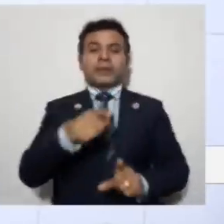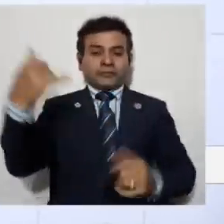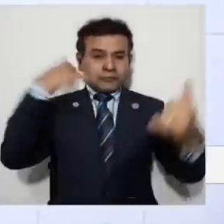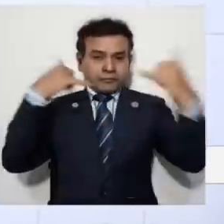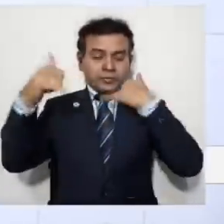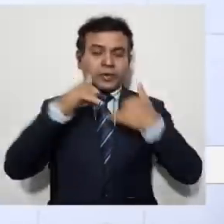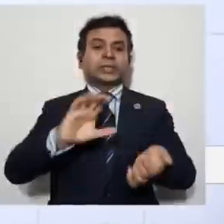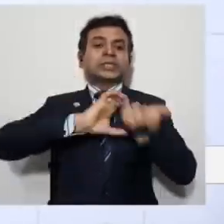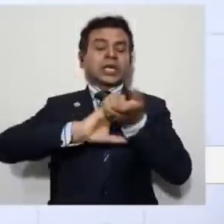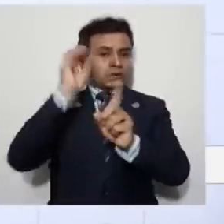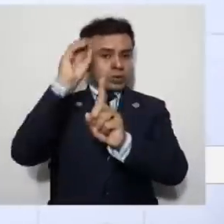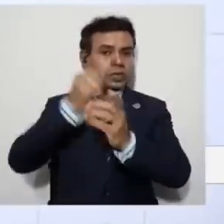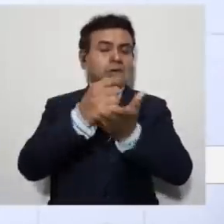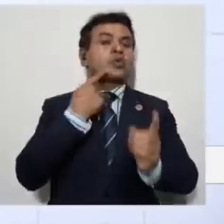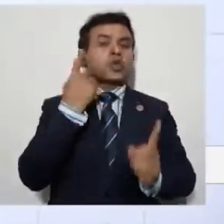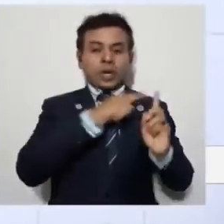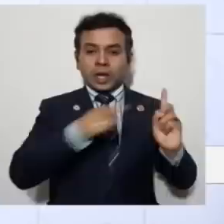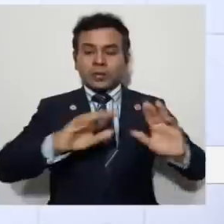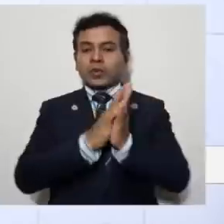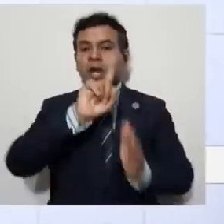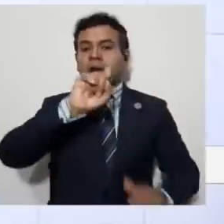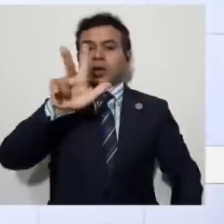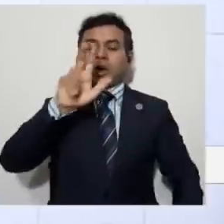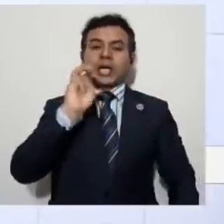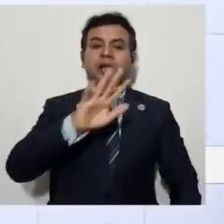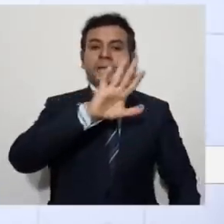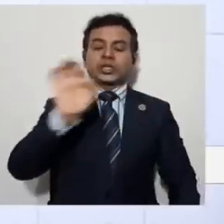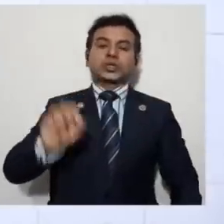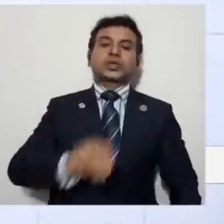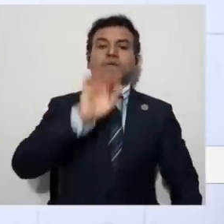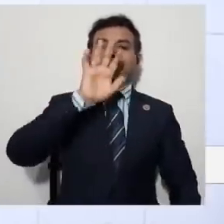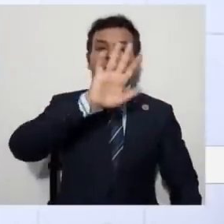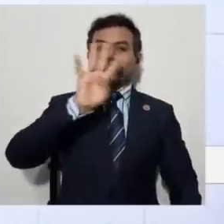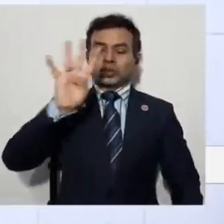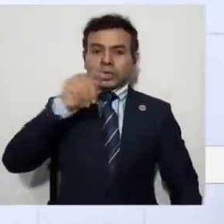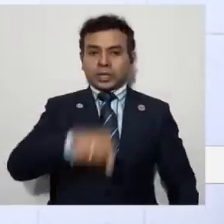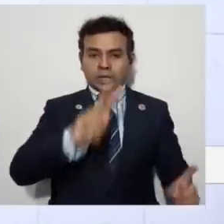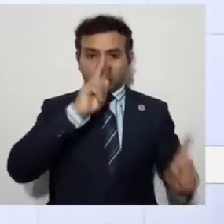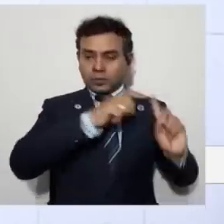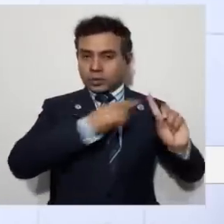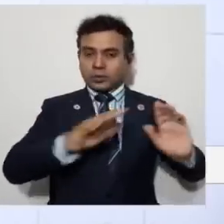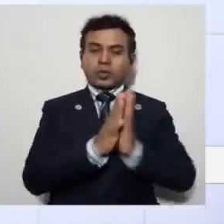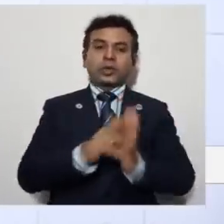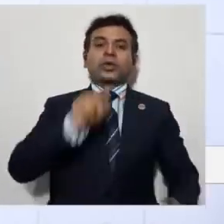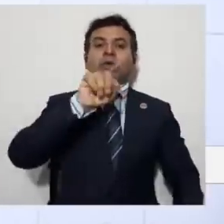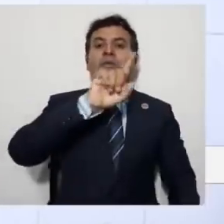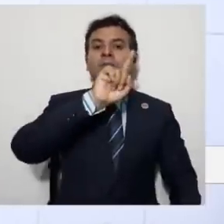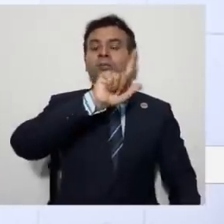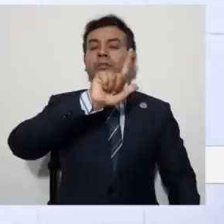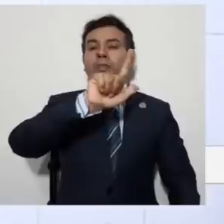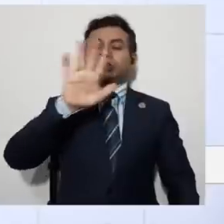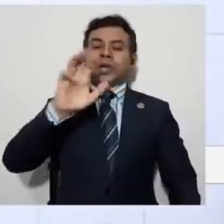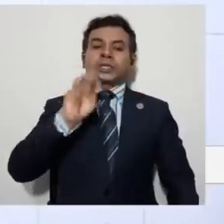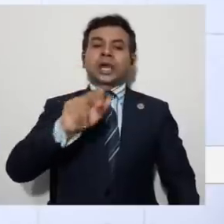মোবাইল ফোন এবং ওয়েবসাইটের মাধ্যমে আমাদের স্বাস্থ্য পরামর্শ দেওয়া হয়ে থাকে। গত 24 ঘন্টায় দেওয়া হয়েছে 18,554